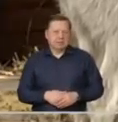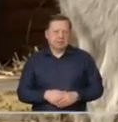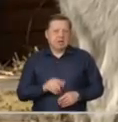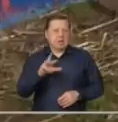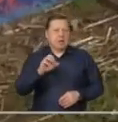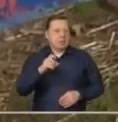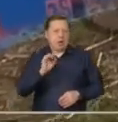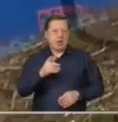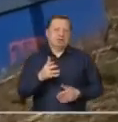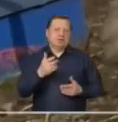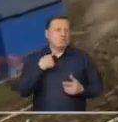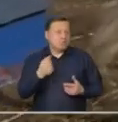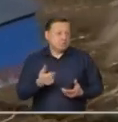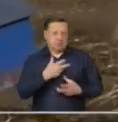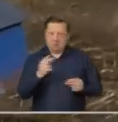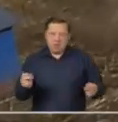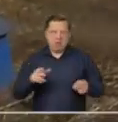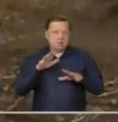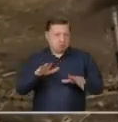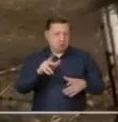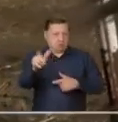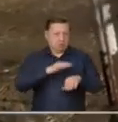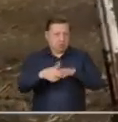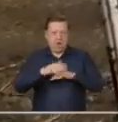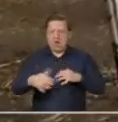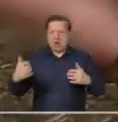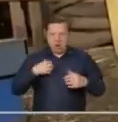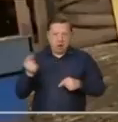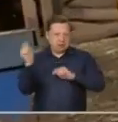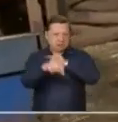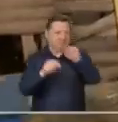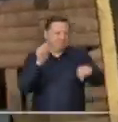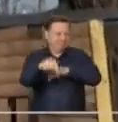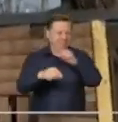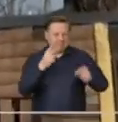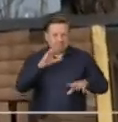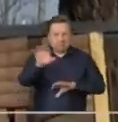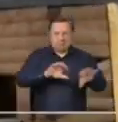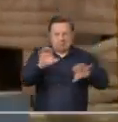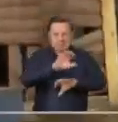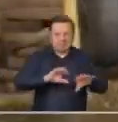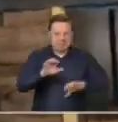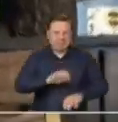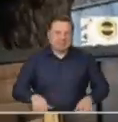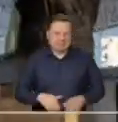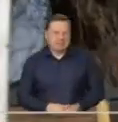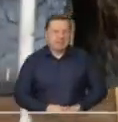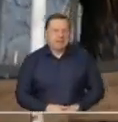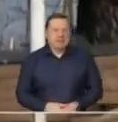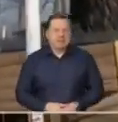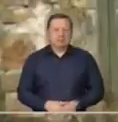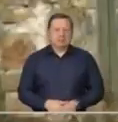nie narzeka na nudę. Stał się lokalnym celebrytą i często przyjmuje gości. Po prostu nie mógłby, jak inne kozy, robić ciągle wszystkiego na jedno